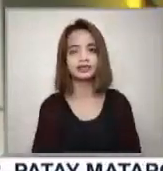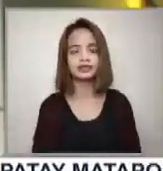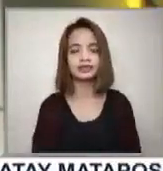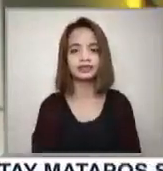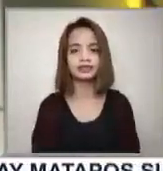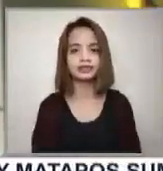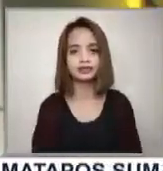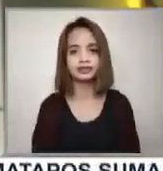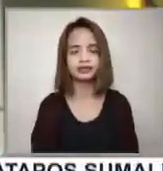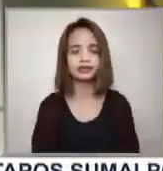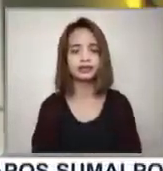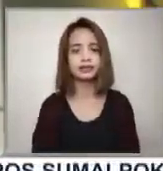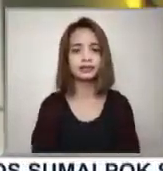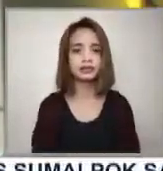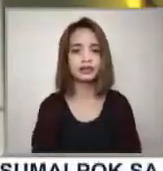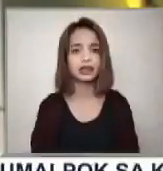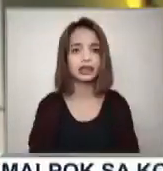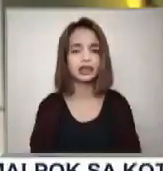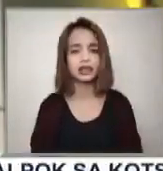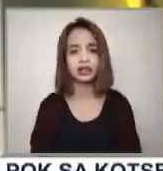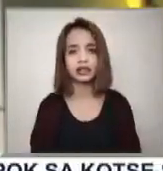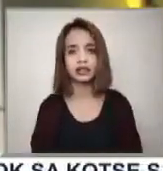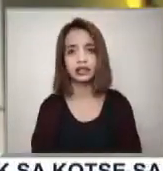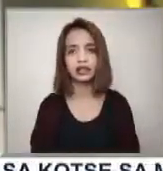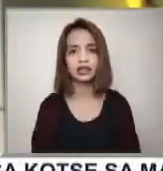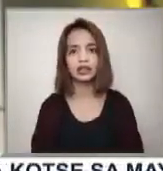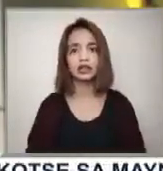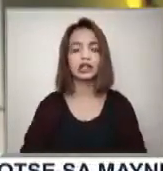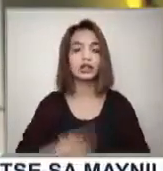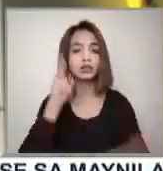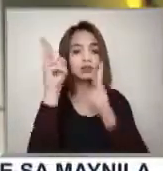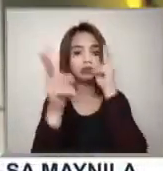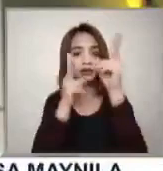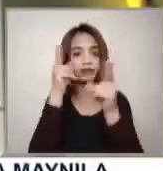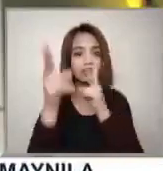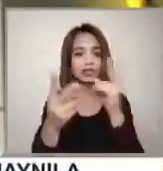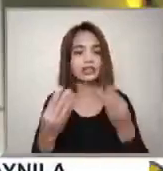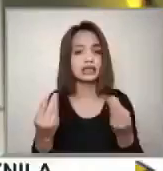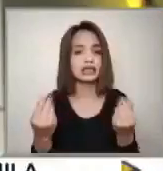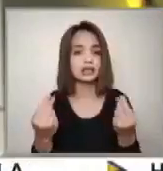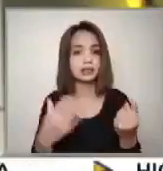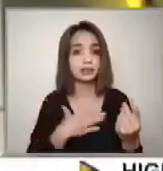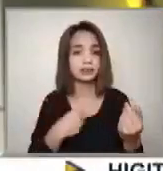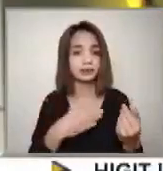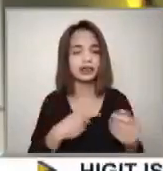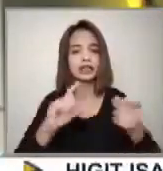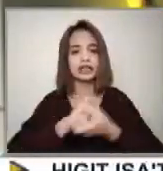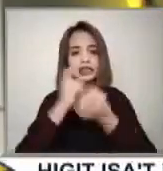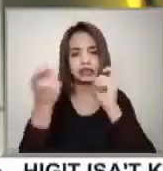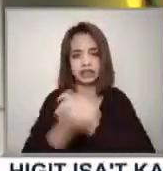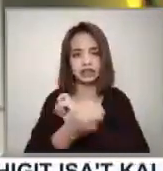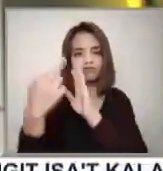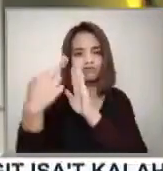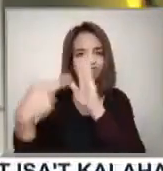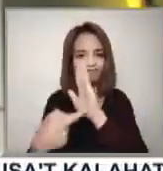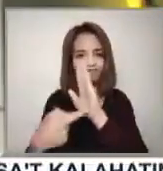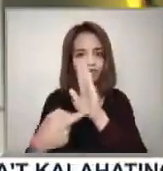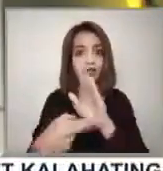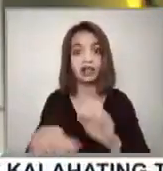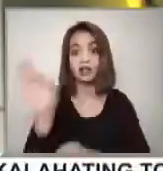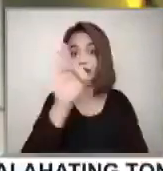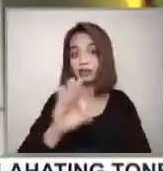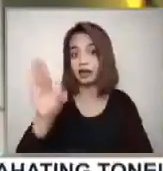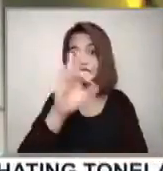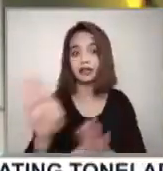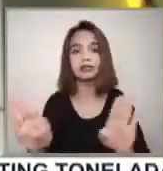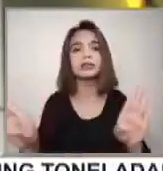Ilang pulisiya ang binago naman sa magbisita sa Dolomite Beach. Kabilang na dyan ang pagsasara nito tuwing Biyernes para sa